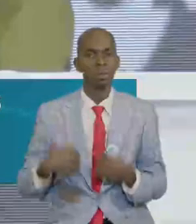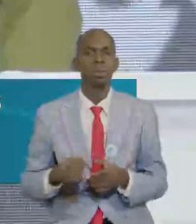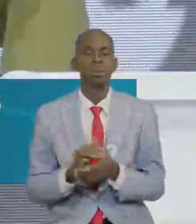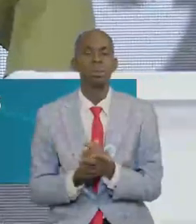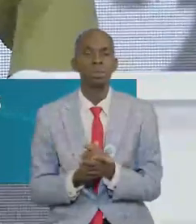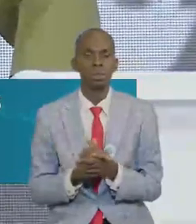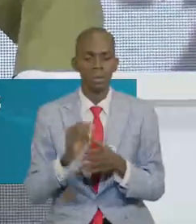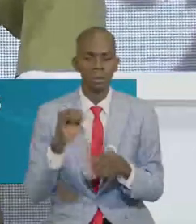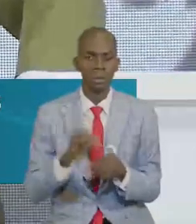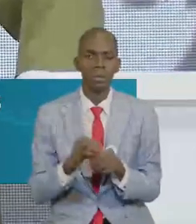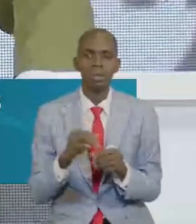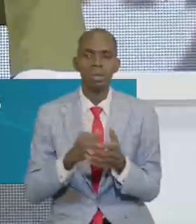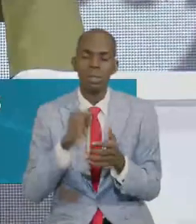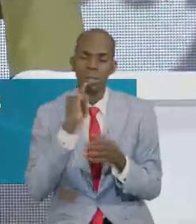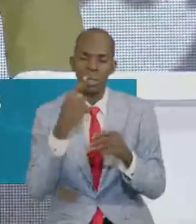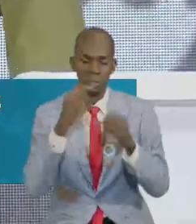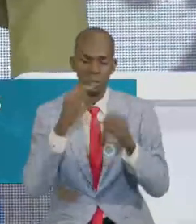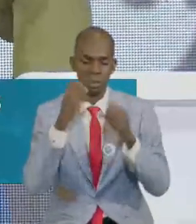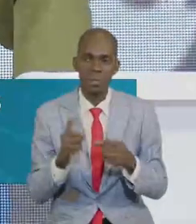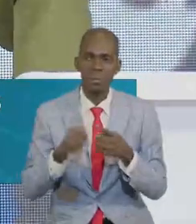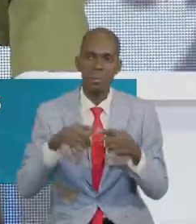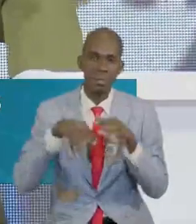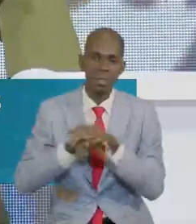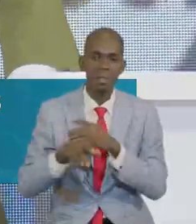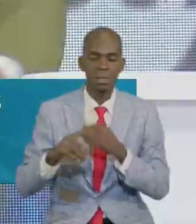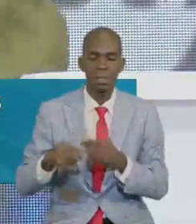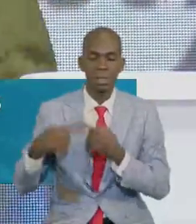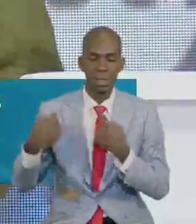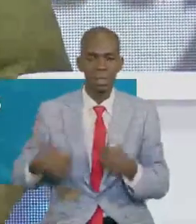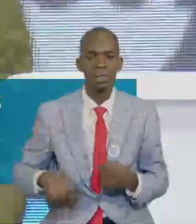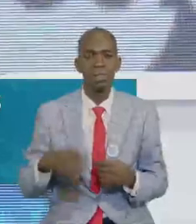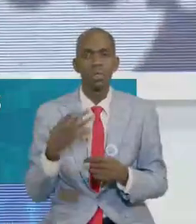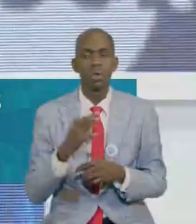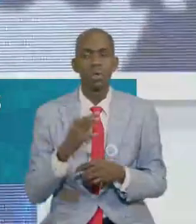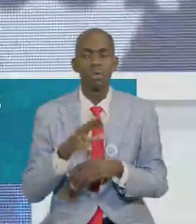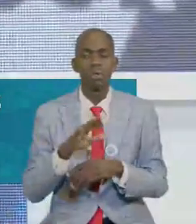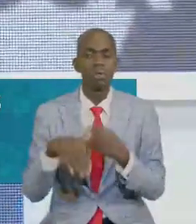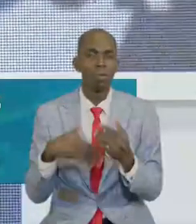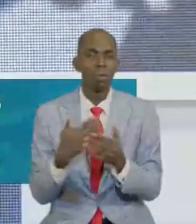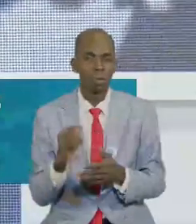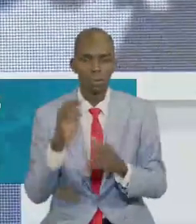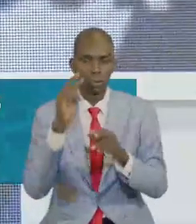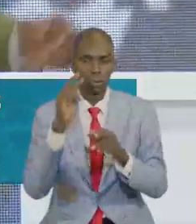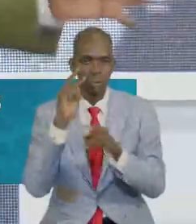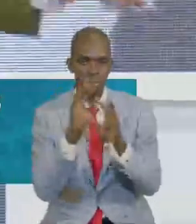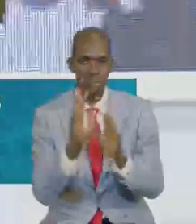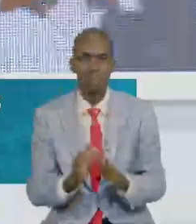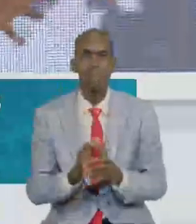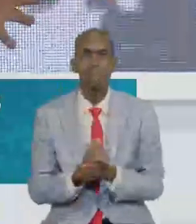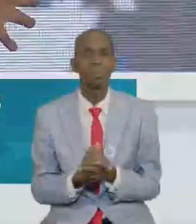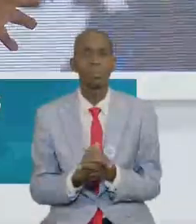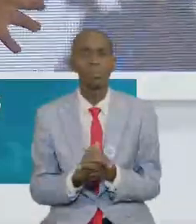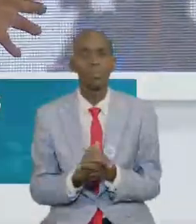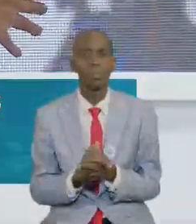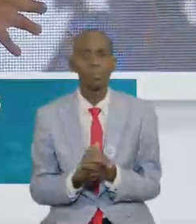the power to penetrate the hearts of all our hearers. Ça, c'est la puissance de Dieu pour pénétrer le cœur de nos auditeurs. A few